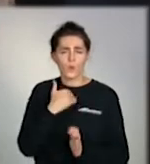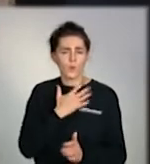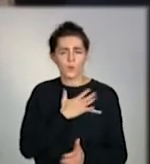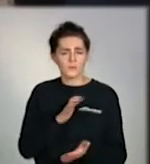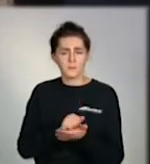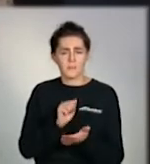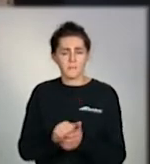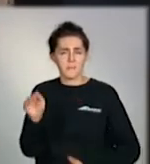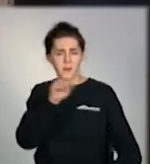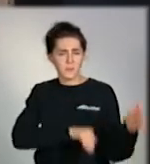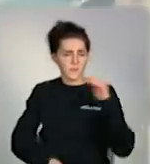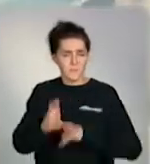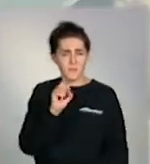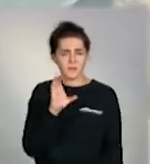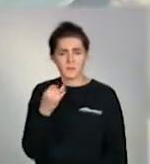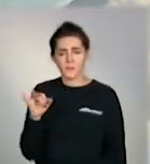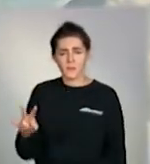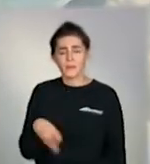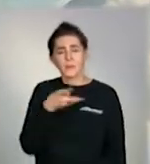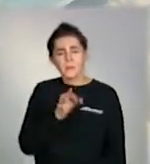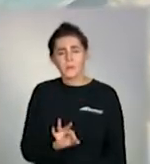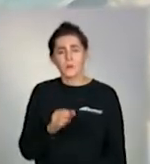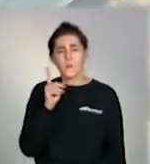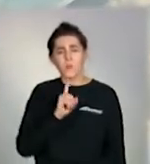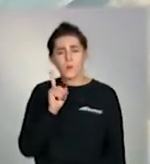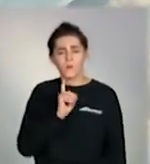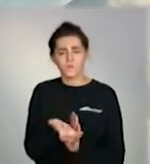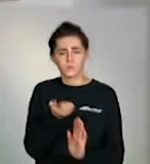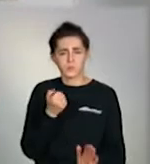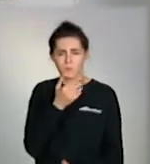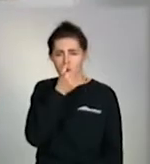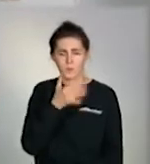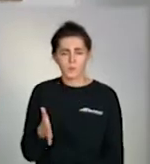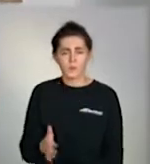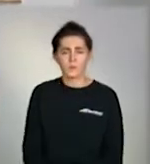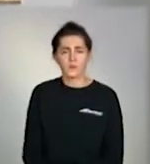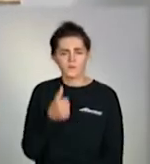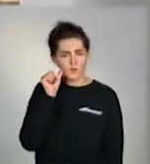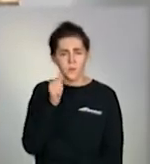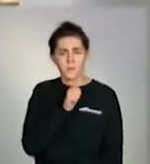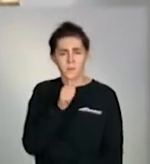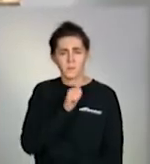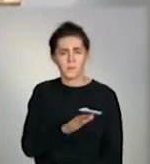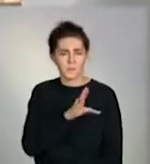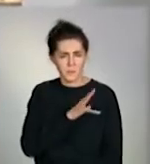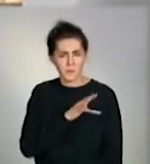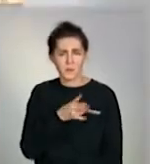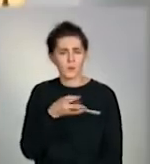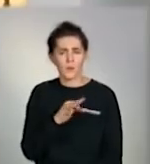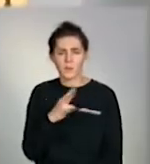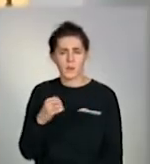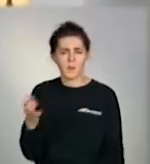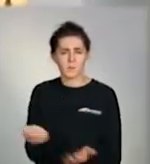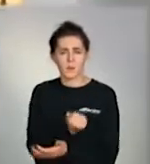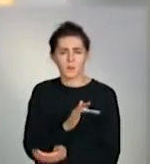– плавання в басейні. Щоправда, отримати їх поки не виходить. Ну, я вчора пробував, у мене не виходить.